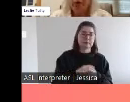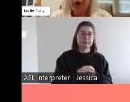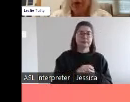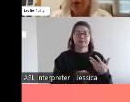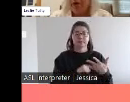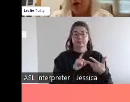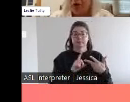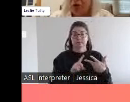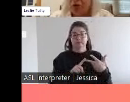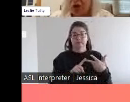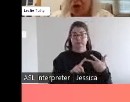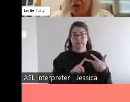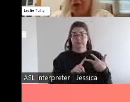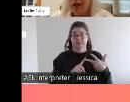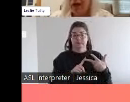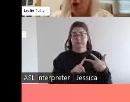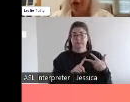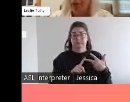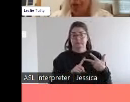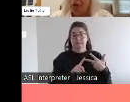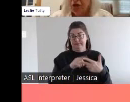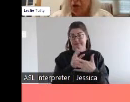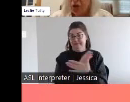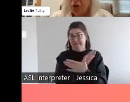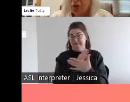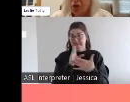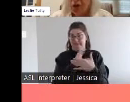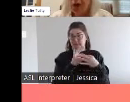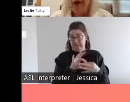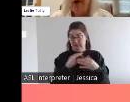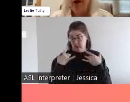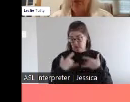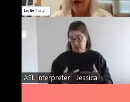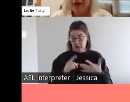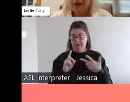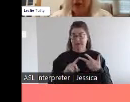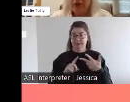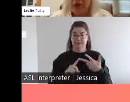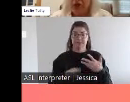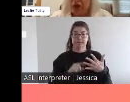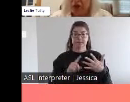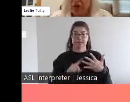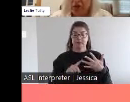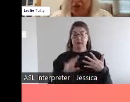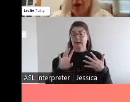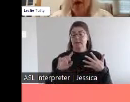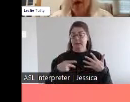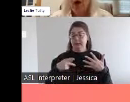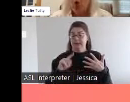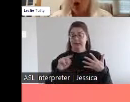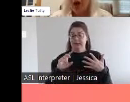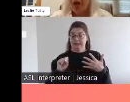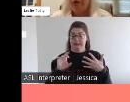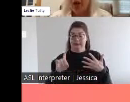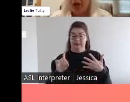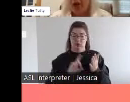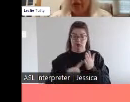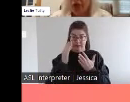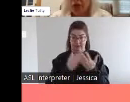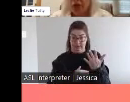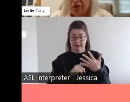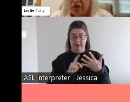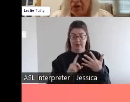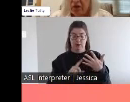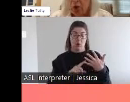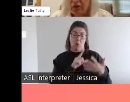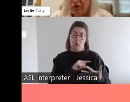globale psychologique. Il y a aussi une échelle du Center for Epidemiological Studies